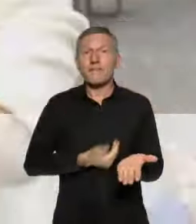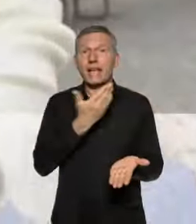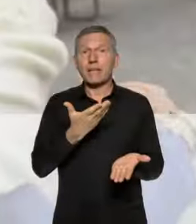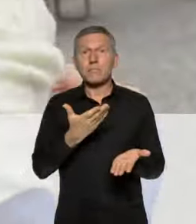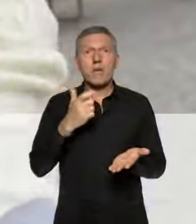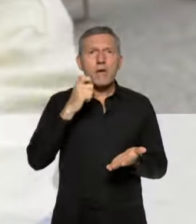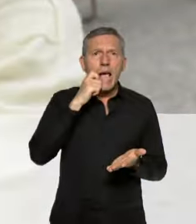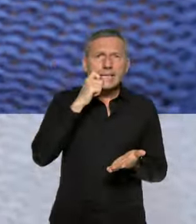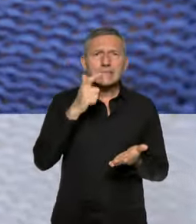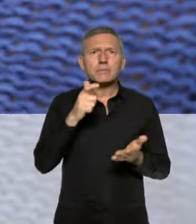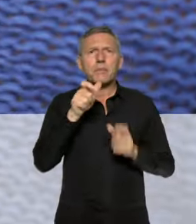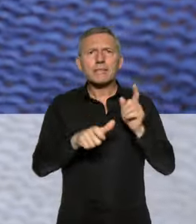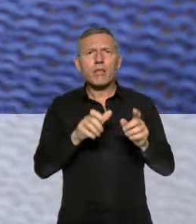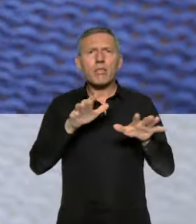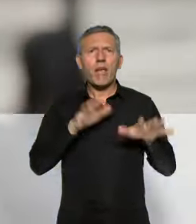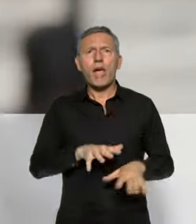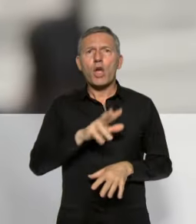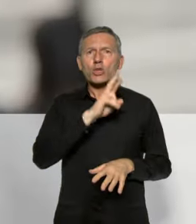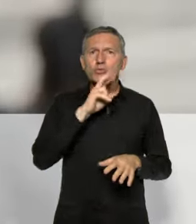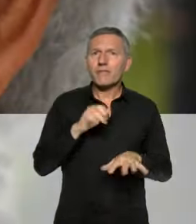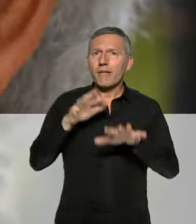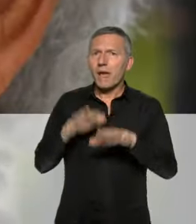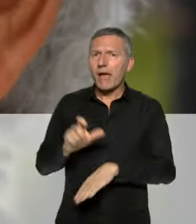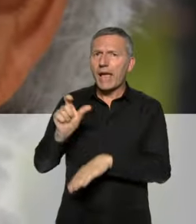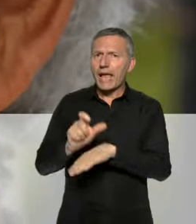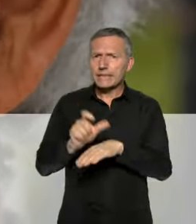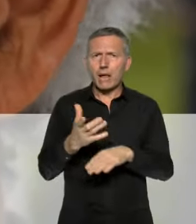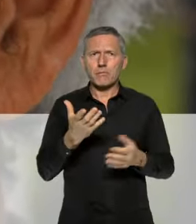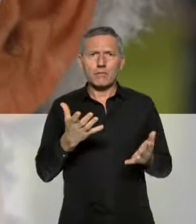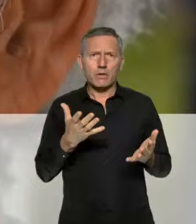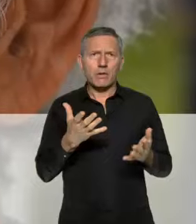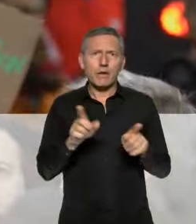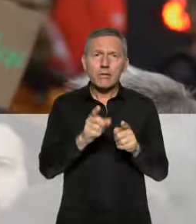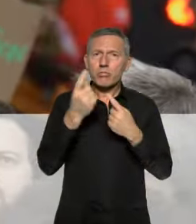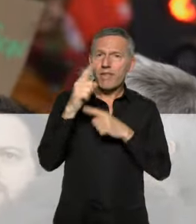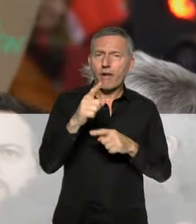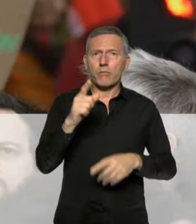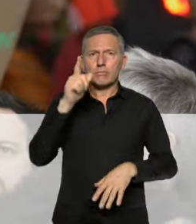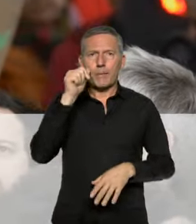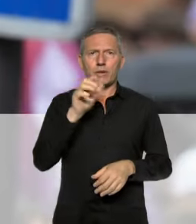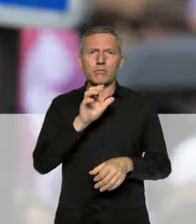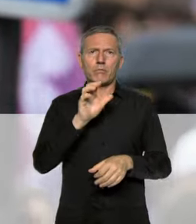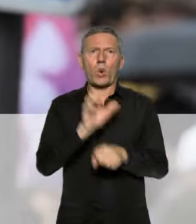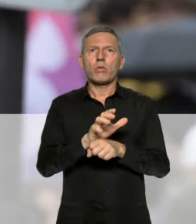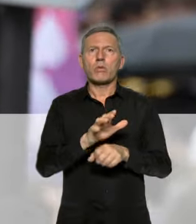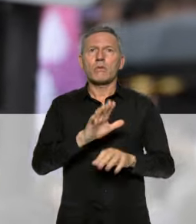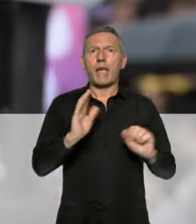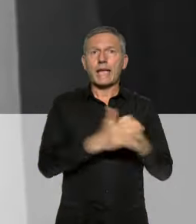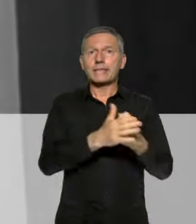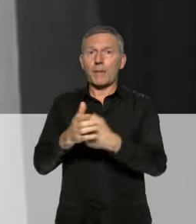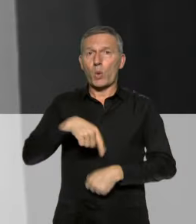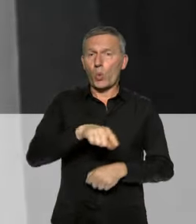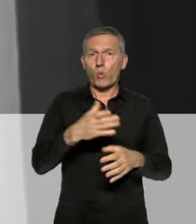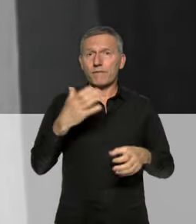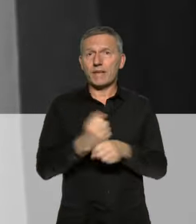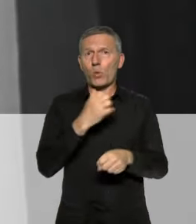qui subissent le racisme, l'antisémitisme ou l'islamophobie. Pour défendre la République face à l'extrême droite. Nous sommes le